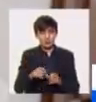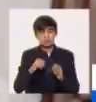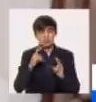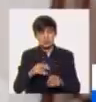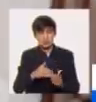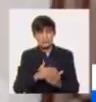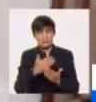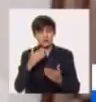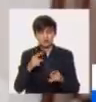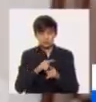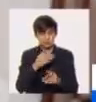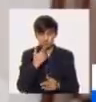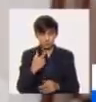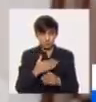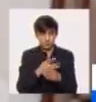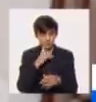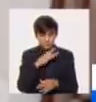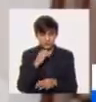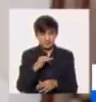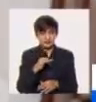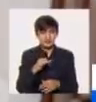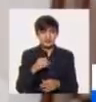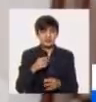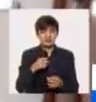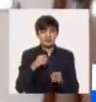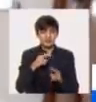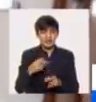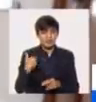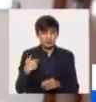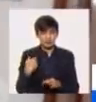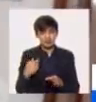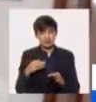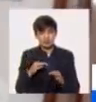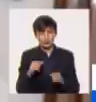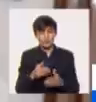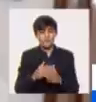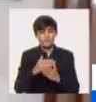көтермейді. Жеке иммундық жүйені көтеру арқылы вируспен